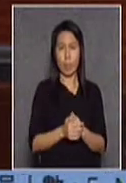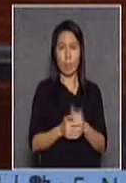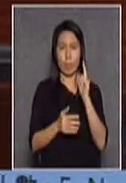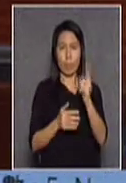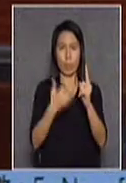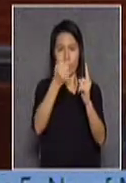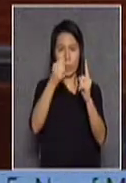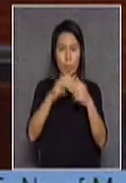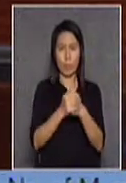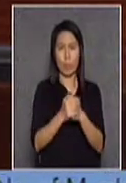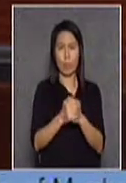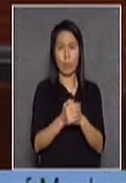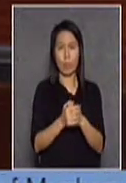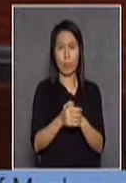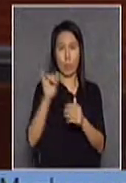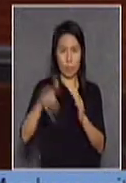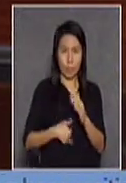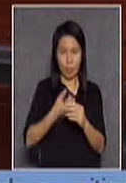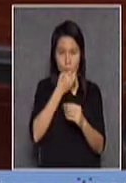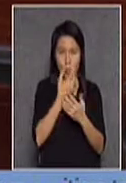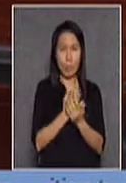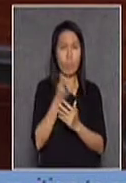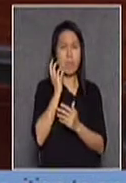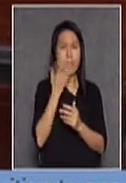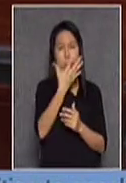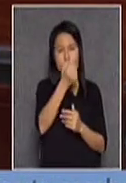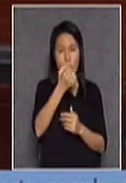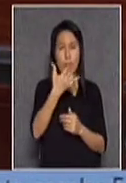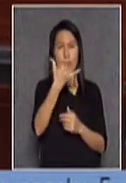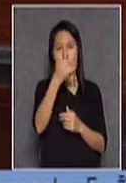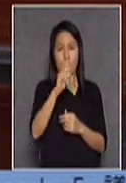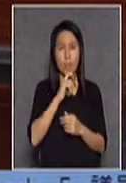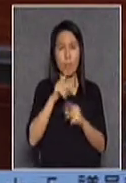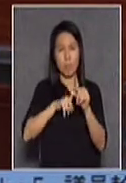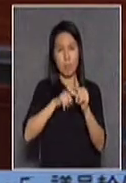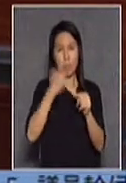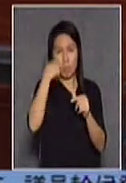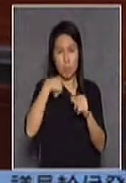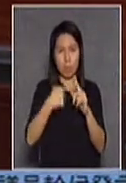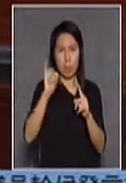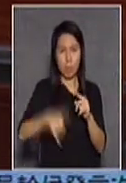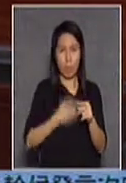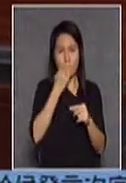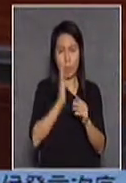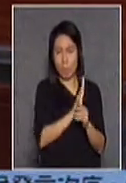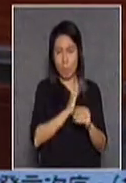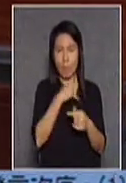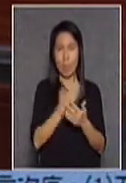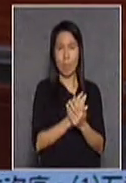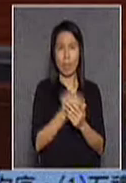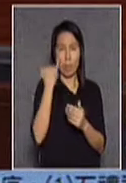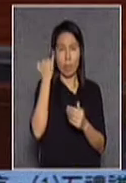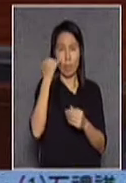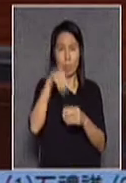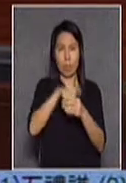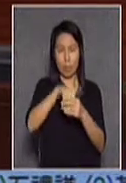入境嗰啲咧。好多是50、60歲的中老年的人士，這個的傾向不知道是不是中票方